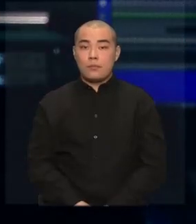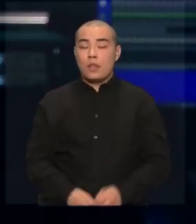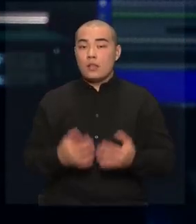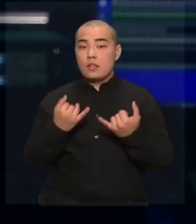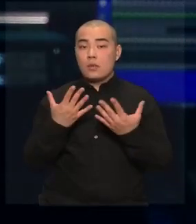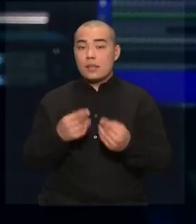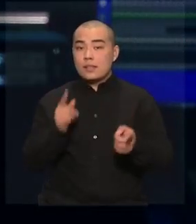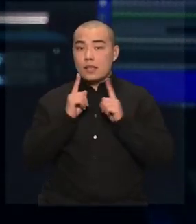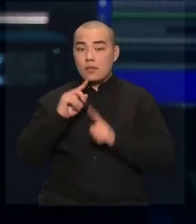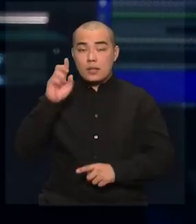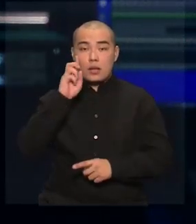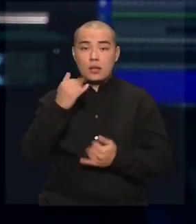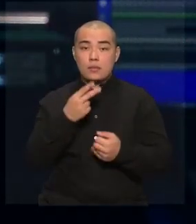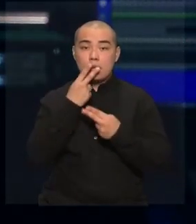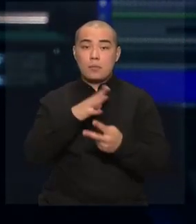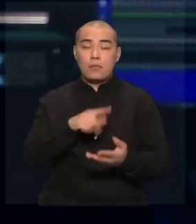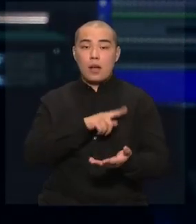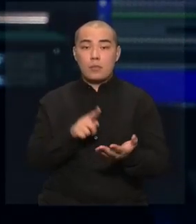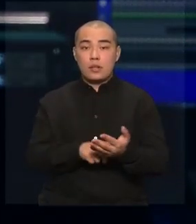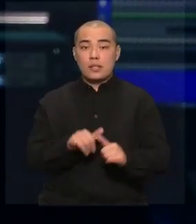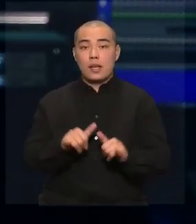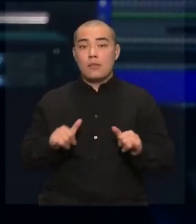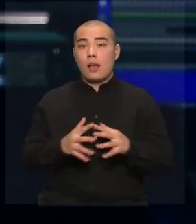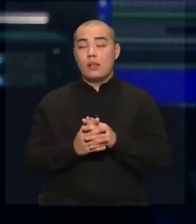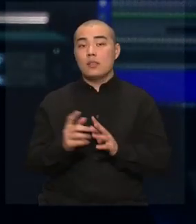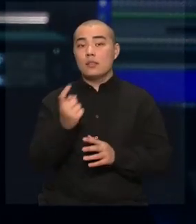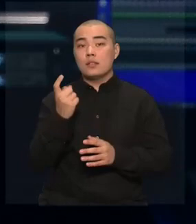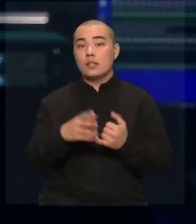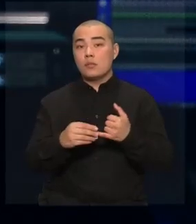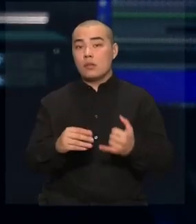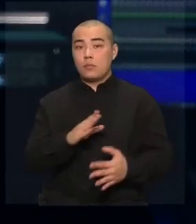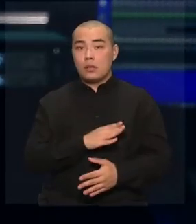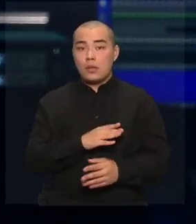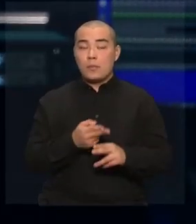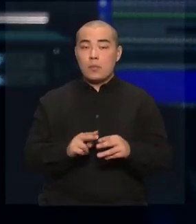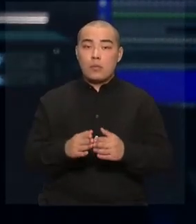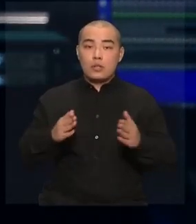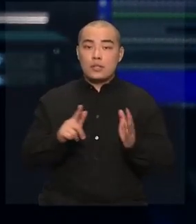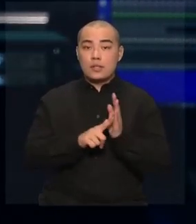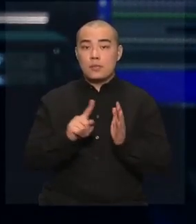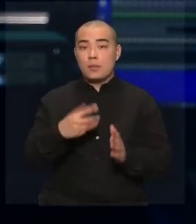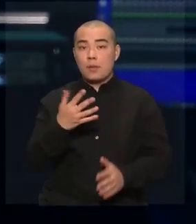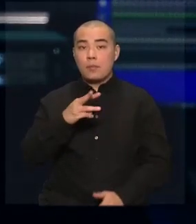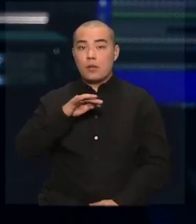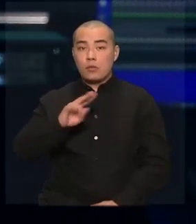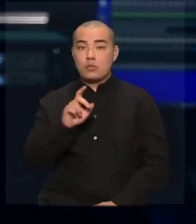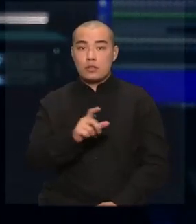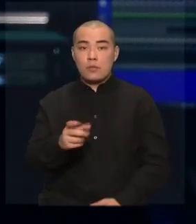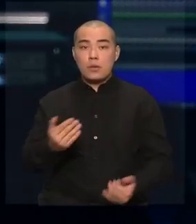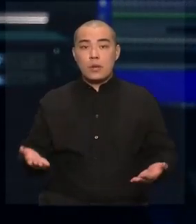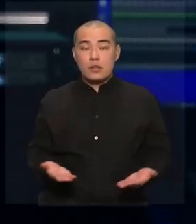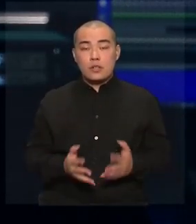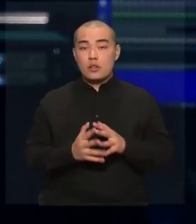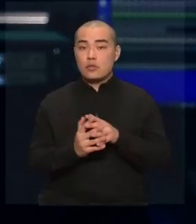Сегодня на заседании правительства рассмотрели вопрос развития сельских территорий. Сейчас больше 7,5 миллионов человек